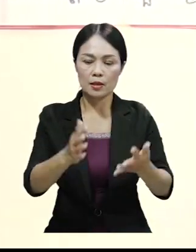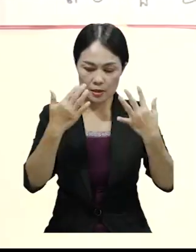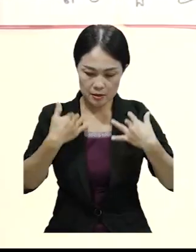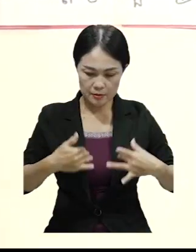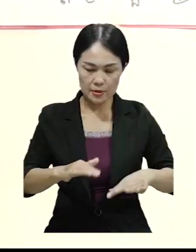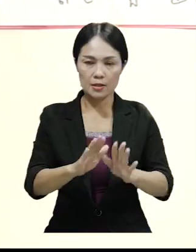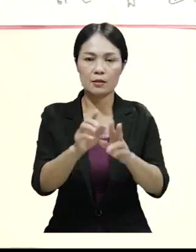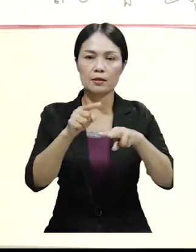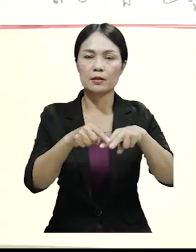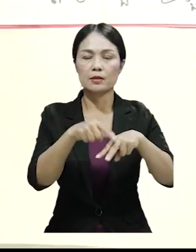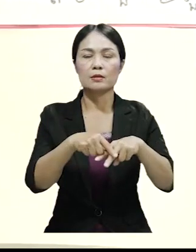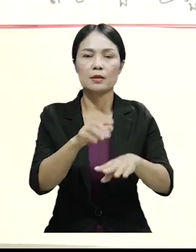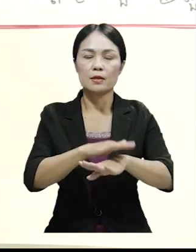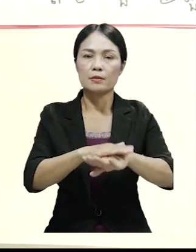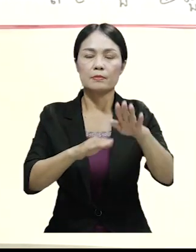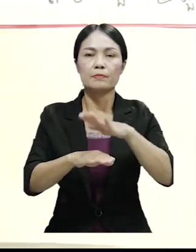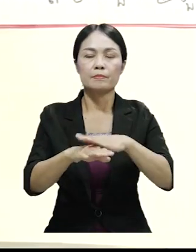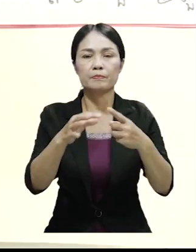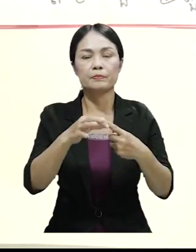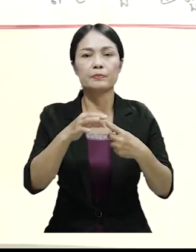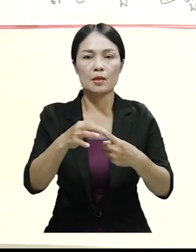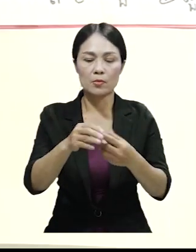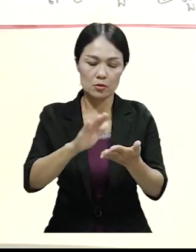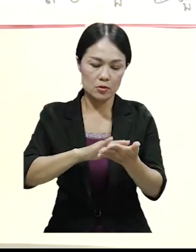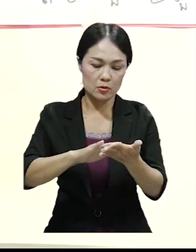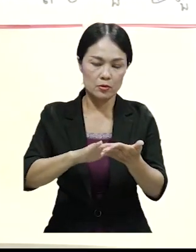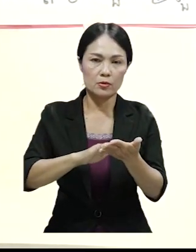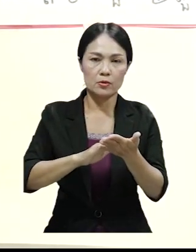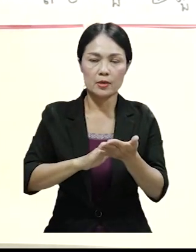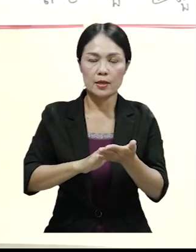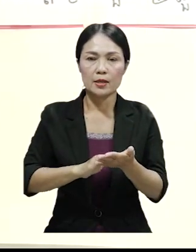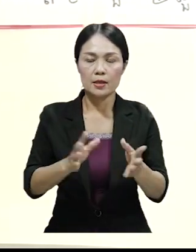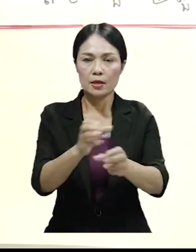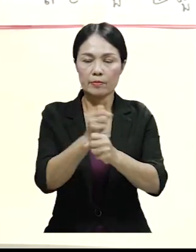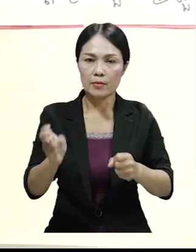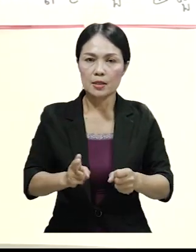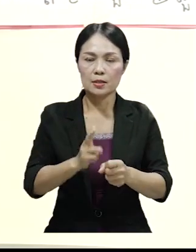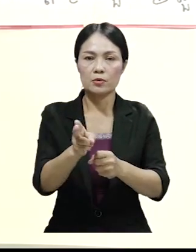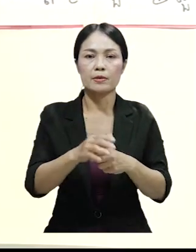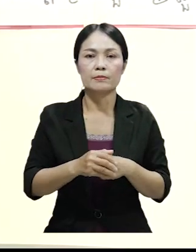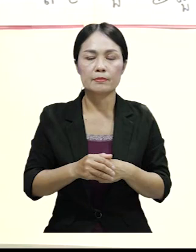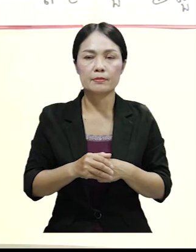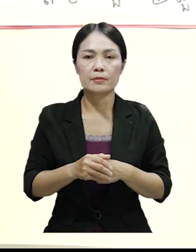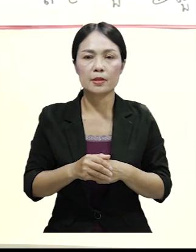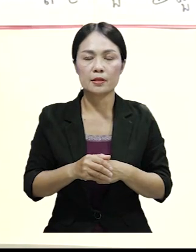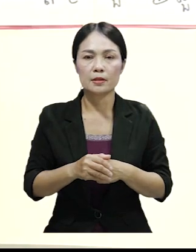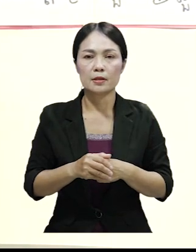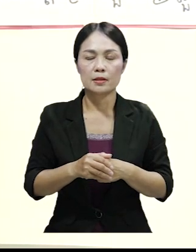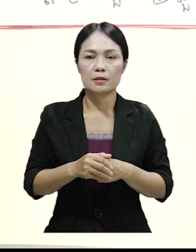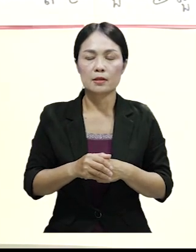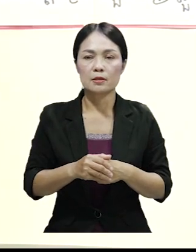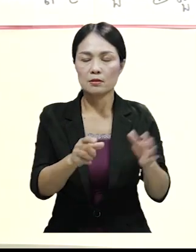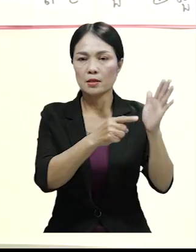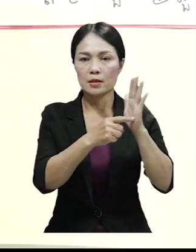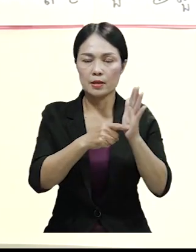ខ្លួនប្រាណដៃជើងពិសេសគឺដៃជាមួយនឹងសាប៊ូឲ្យបានញឹកញាប់បាទ